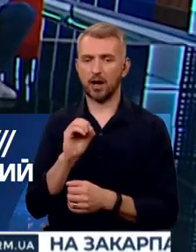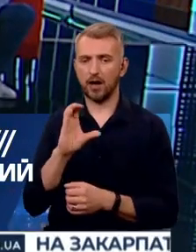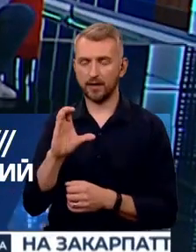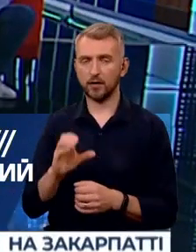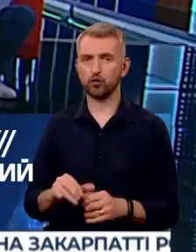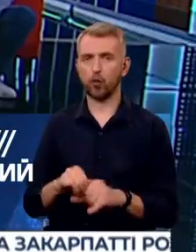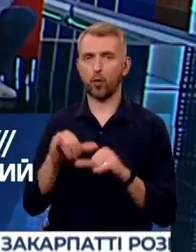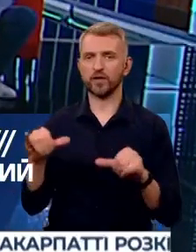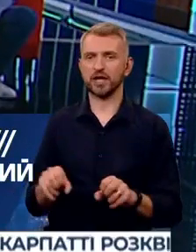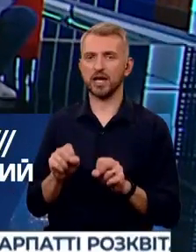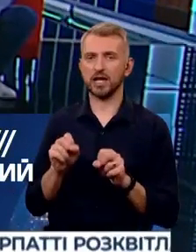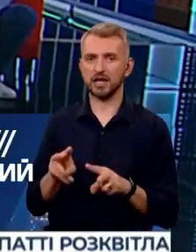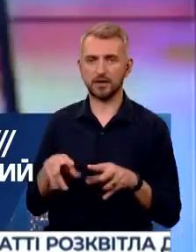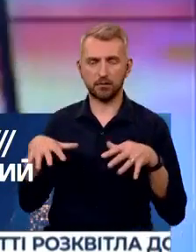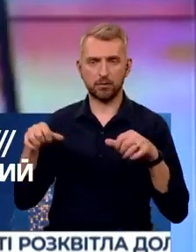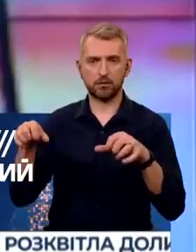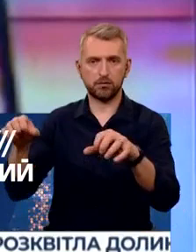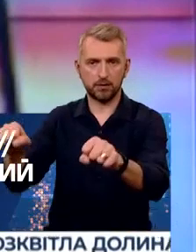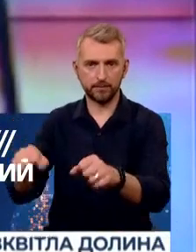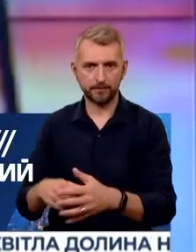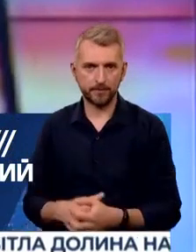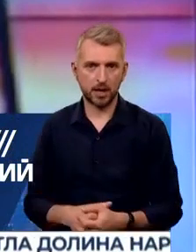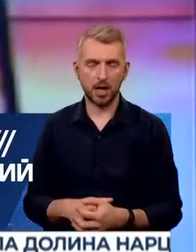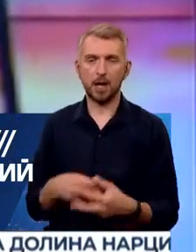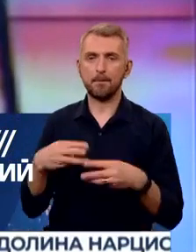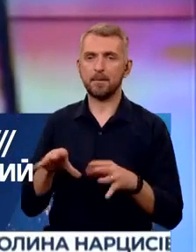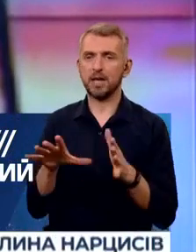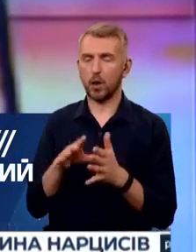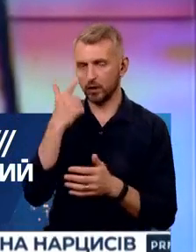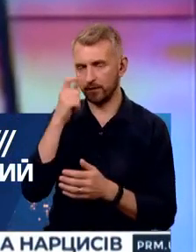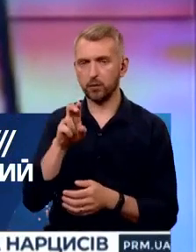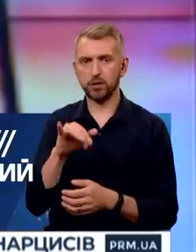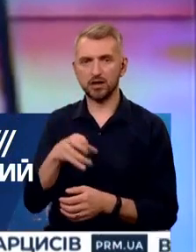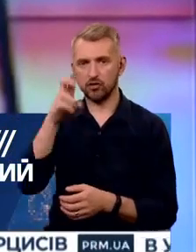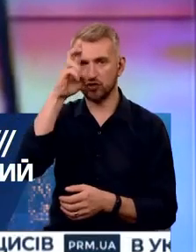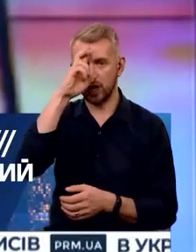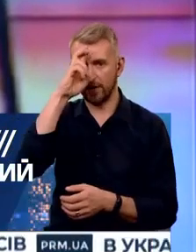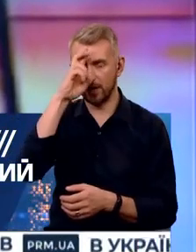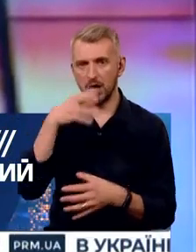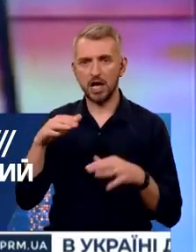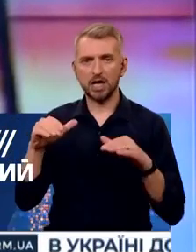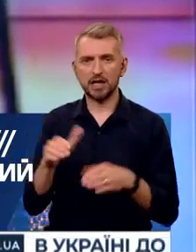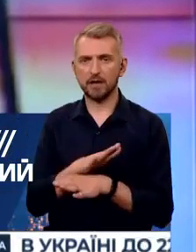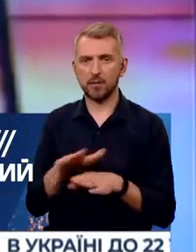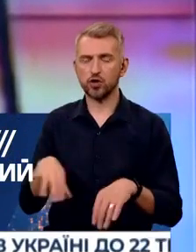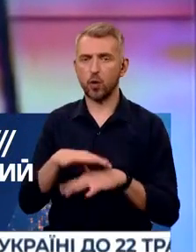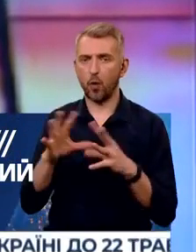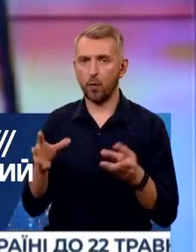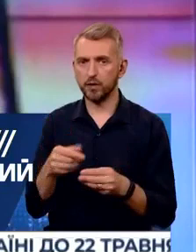ризик віялових відключень. Водночас Міненерго заявило, якби держава не зменшила